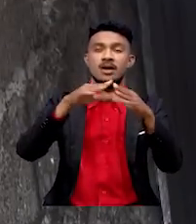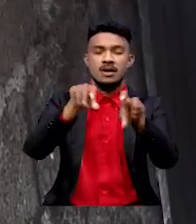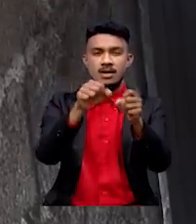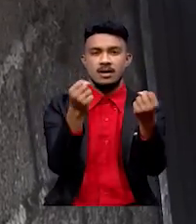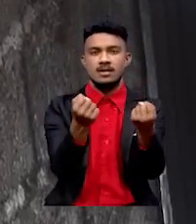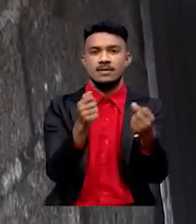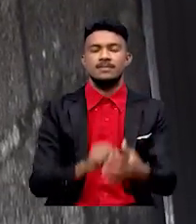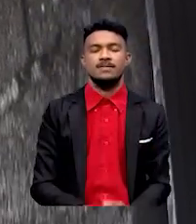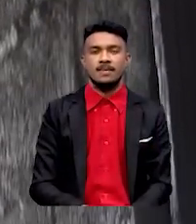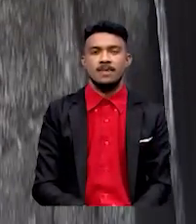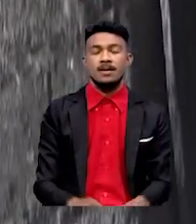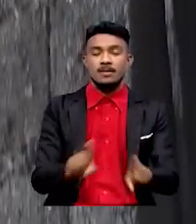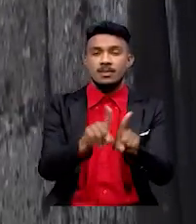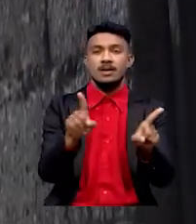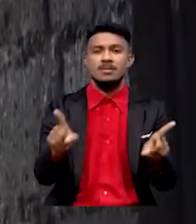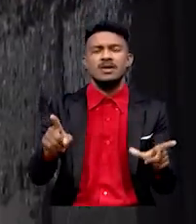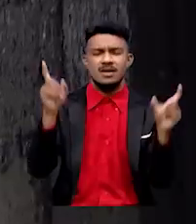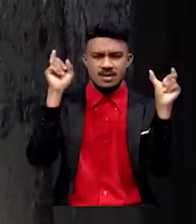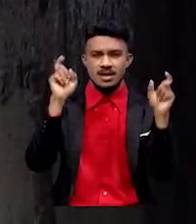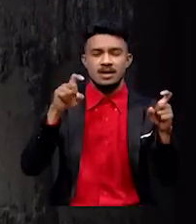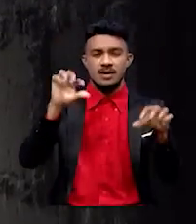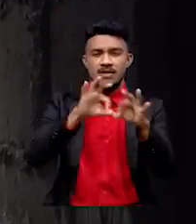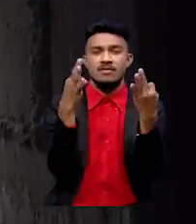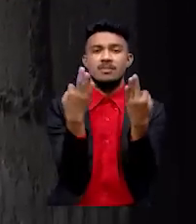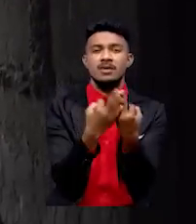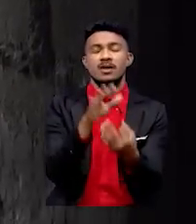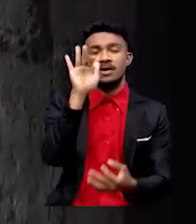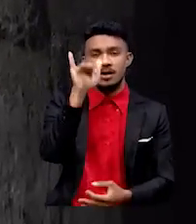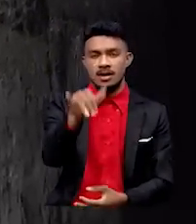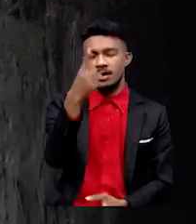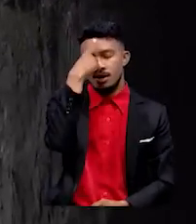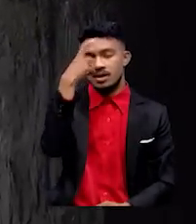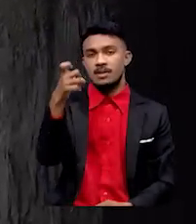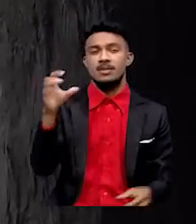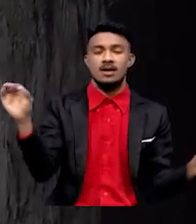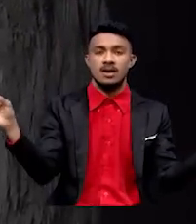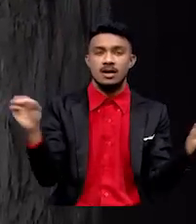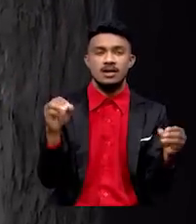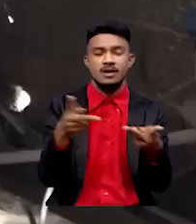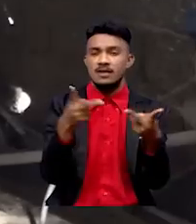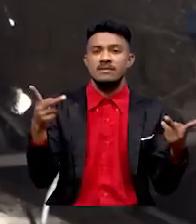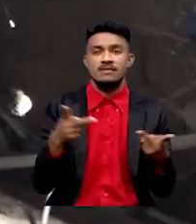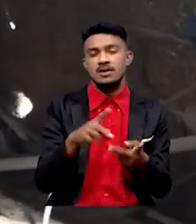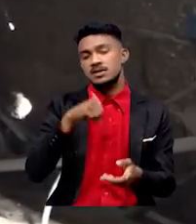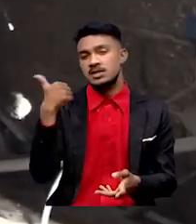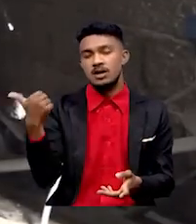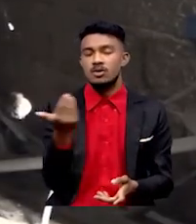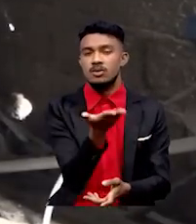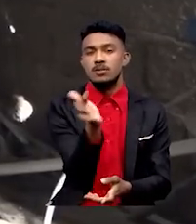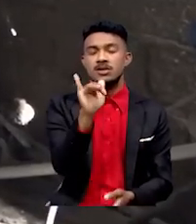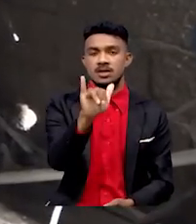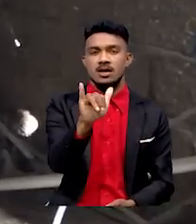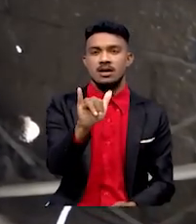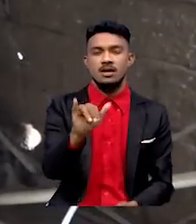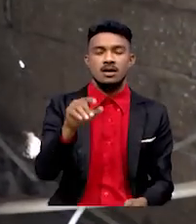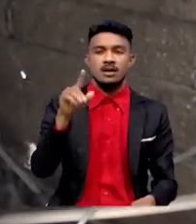diak. Mai be, obrigado família ne tenki hela ba, tamba la hetan alternativa selu ka sira. A tu